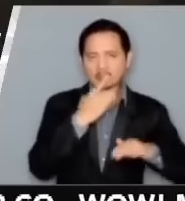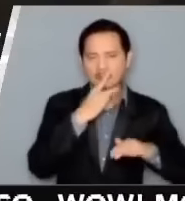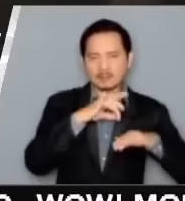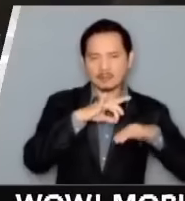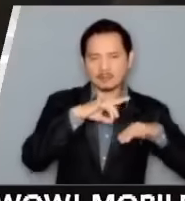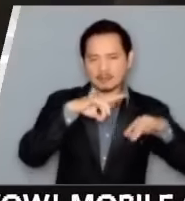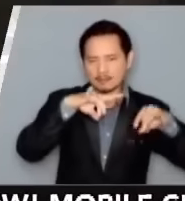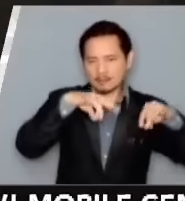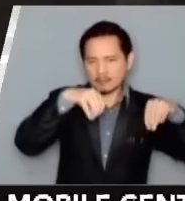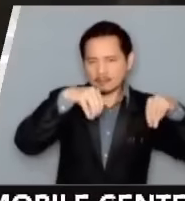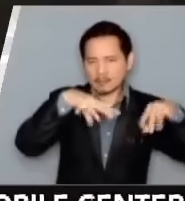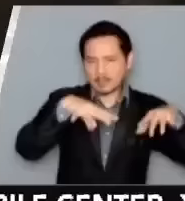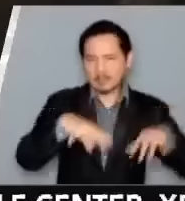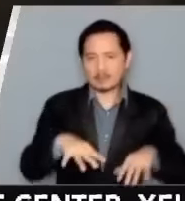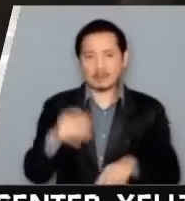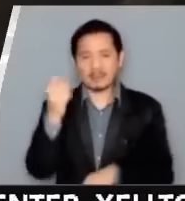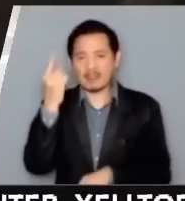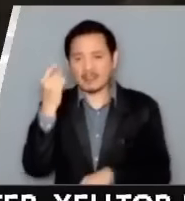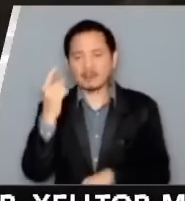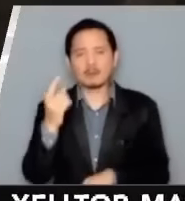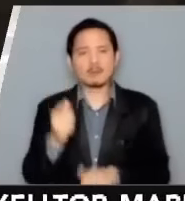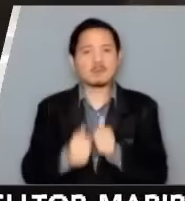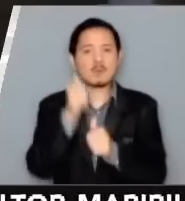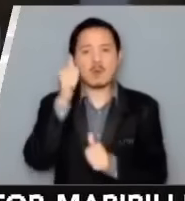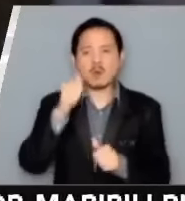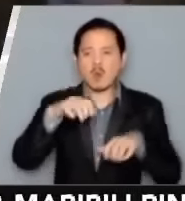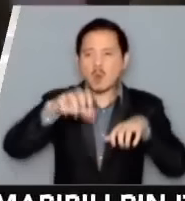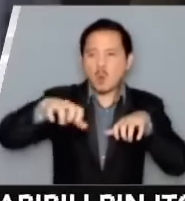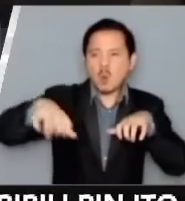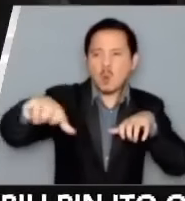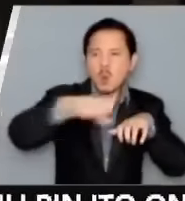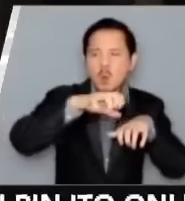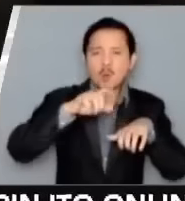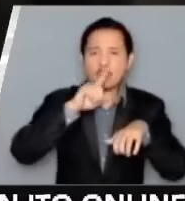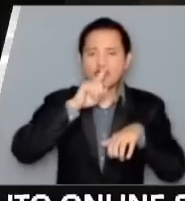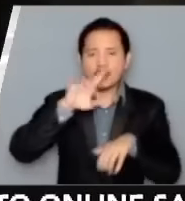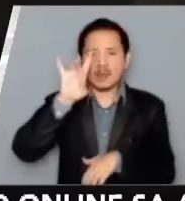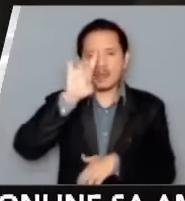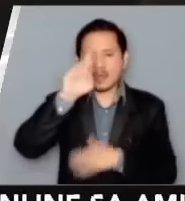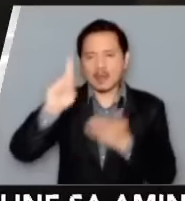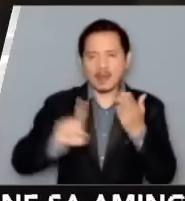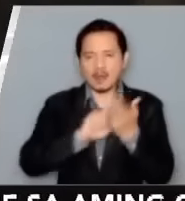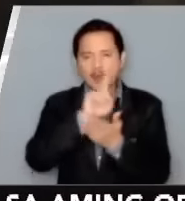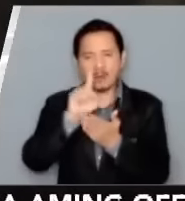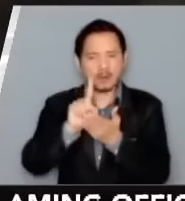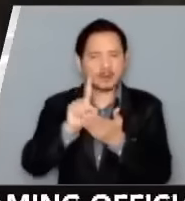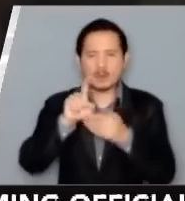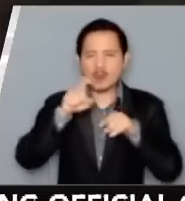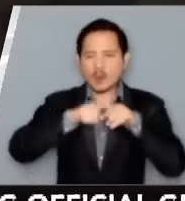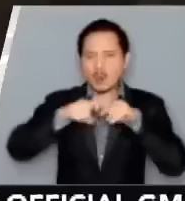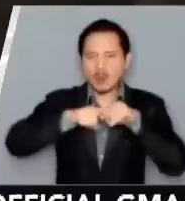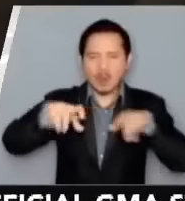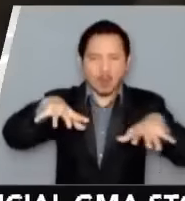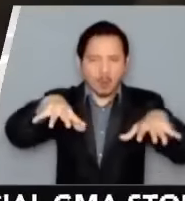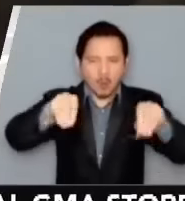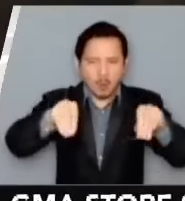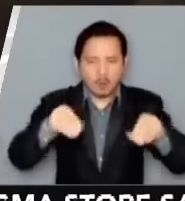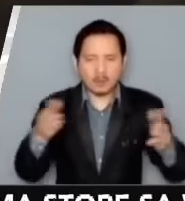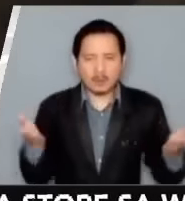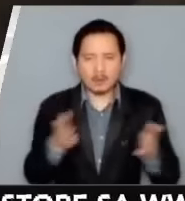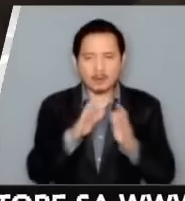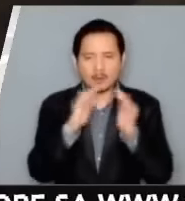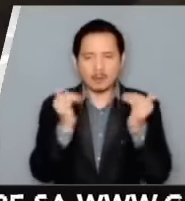ring mga bahay na hanggang sa mga oras na ito halos Wong oras na po na wala pa ring supply dito po sa Barangay Arkong Bato sa